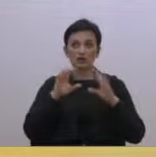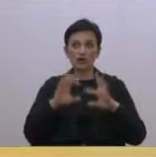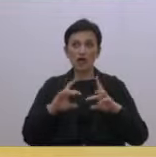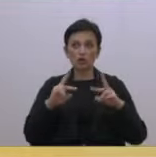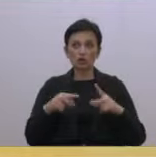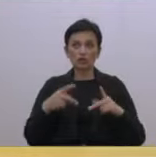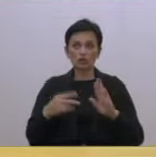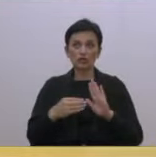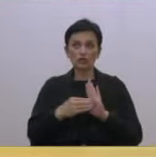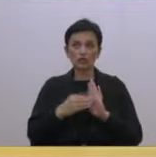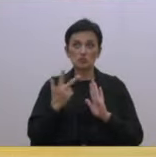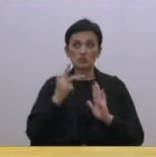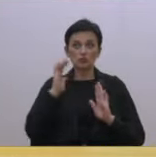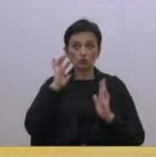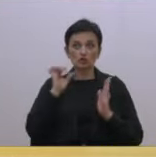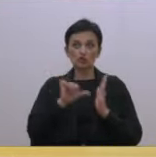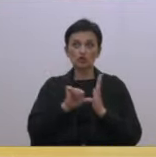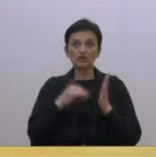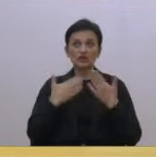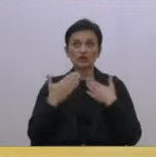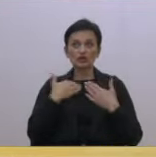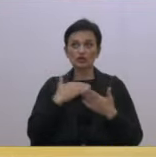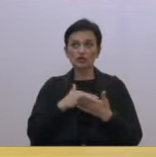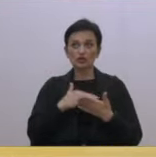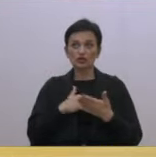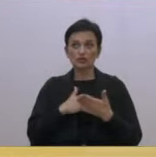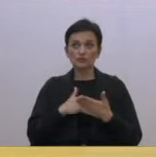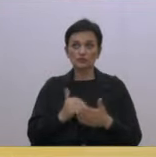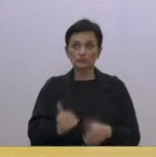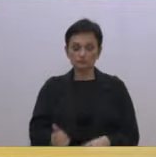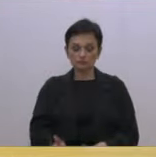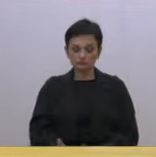se šetání stavbazy, my sami musíme to čartot kenčeské srežíme.